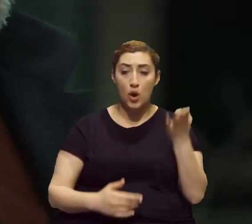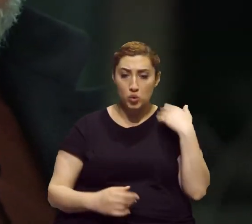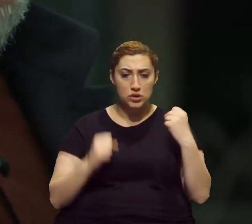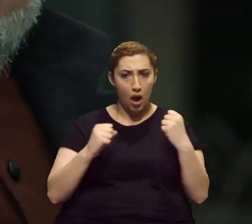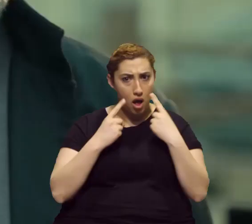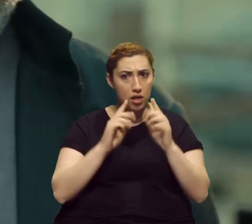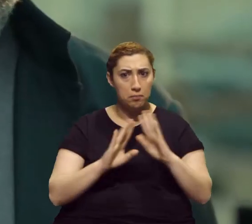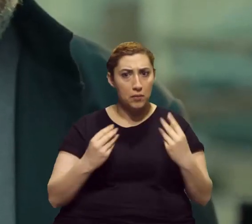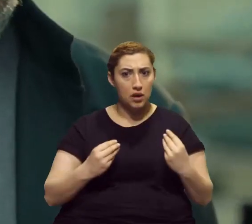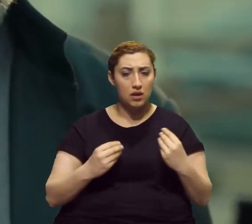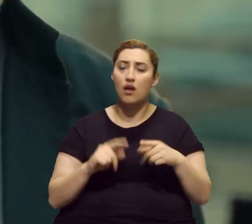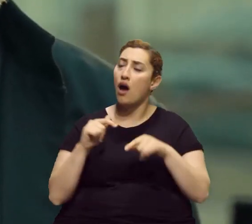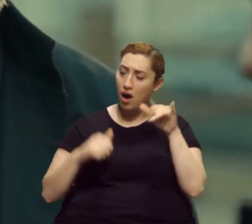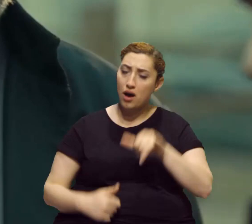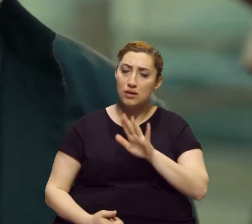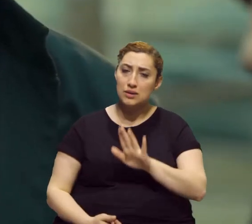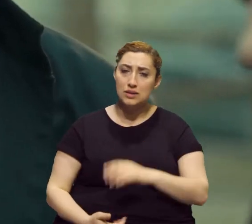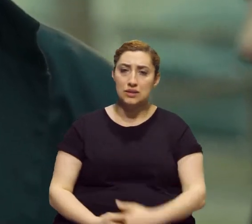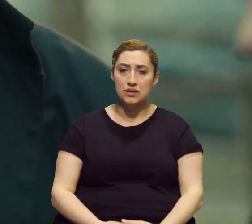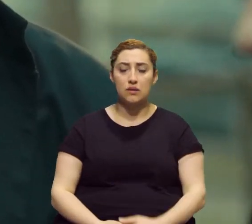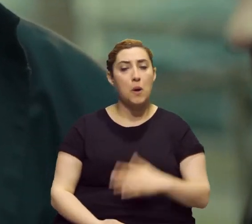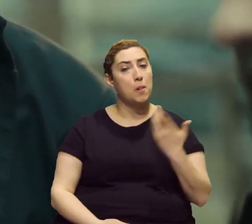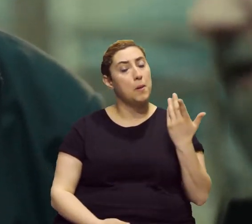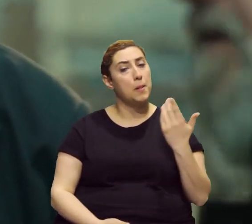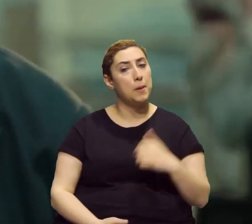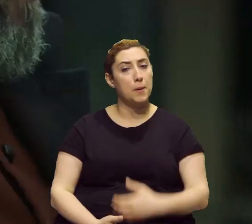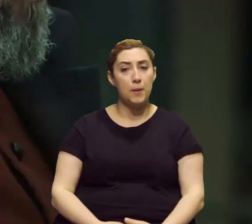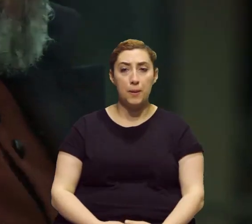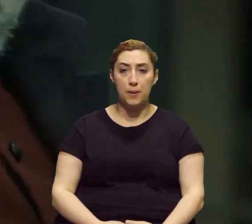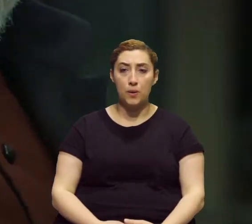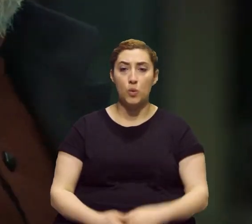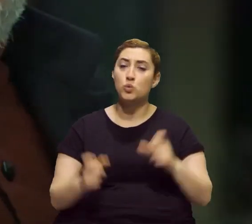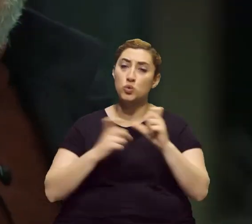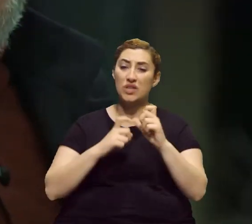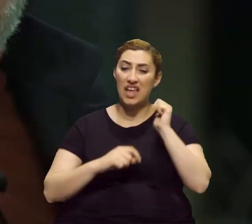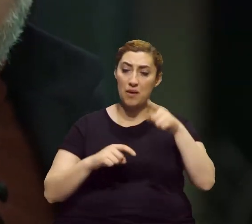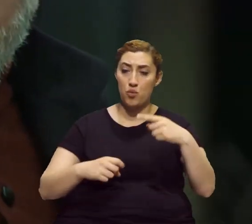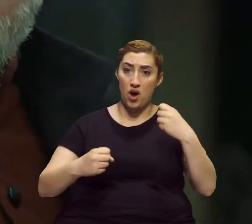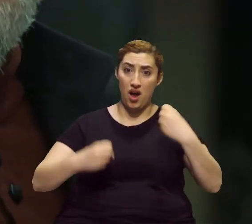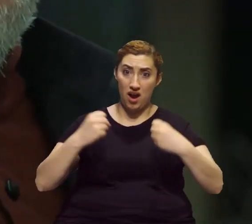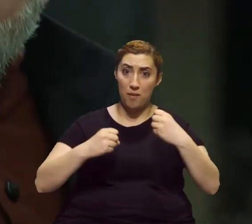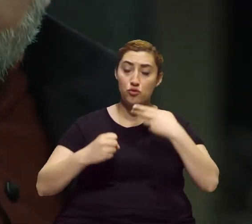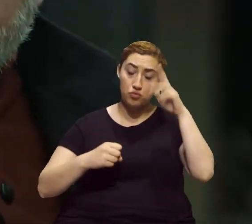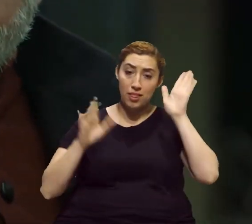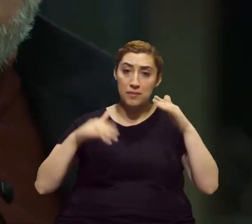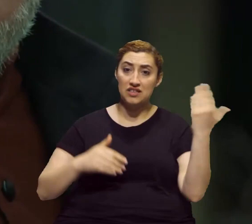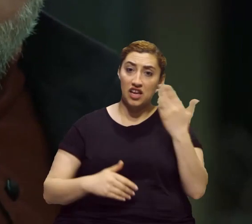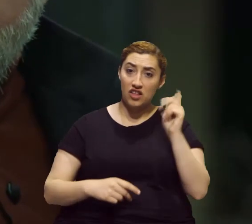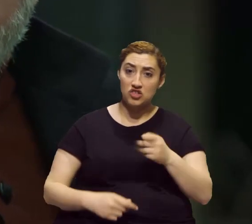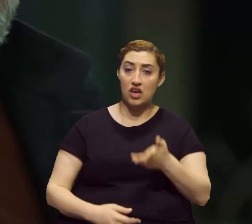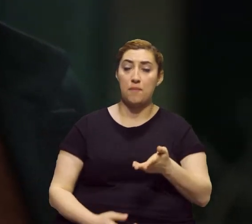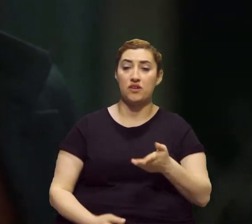dün sapasağlamdı. Haklısın ağam. Allah Allah. Sultanımız yarın bu arabayla cuma namazına